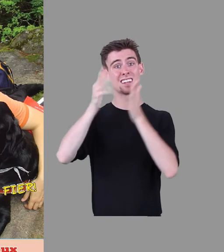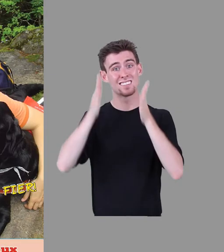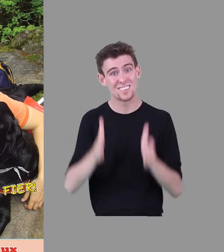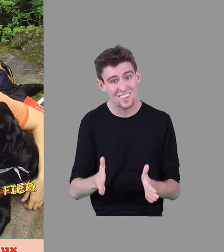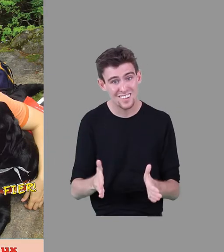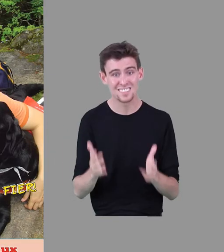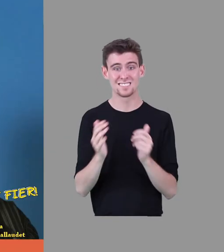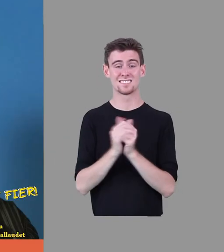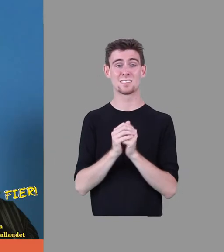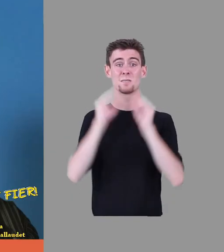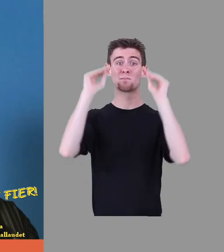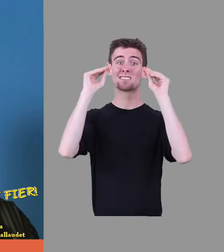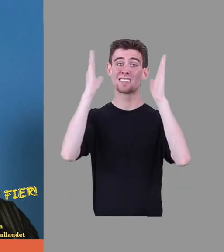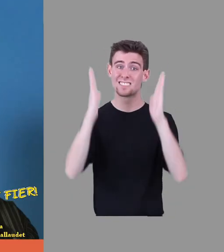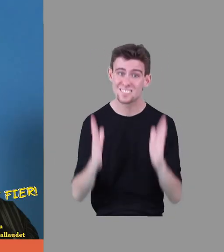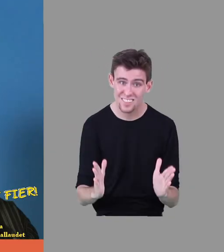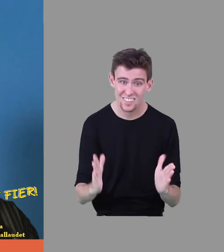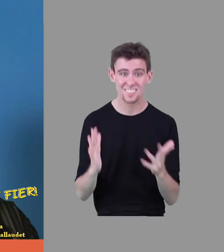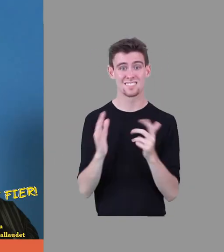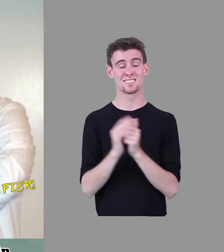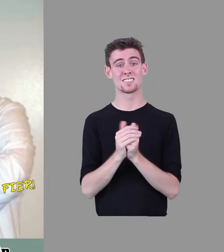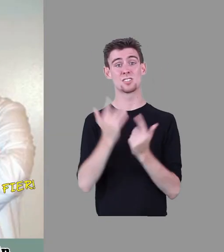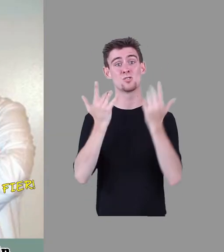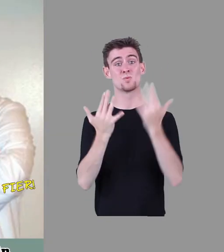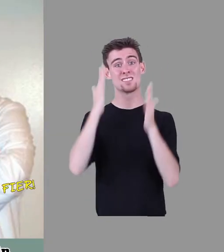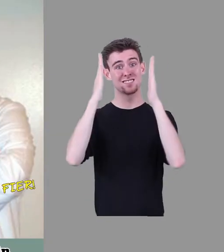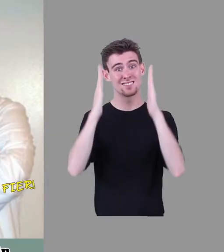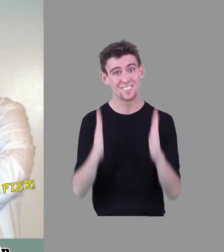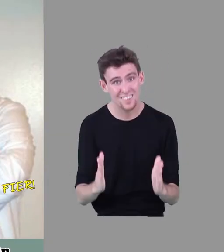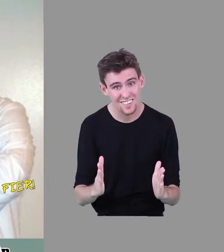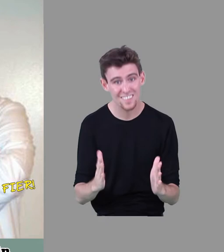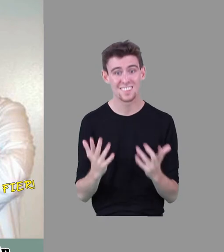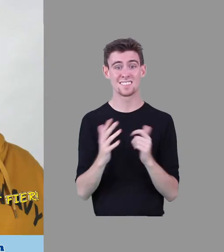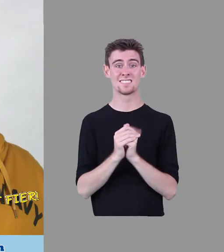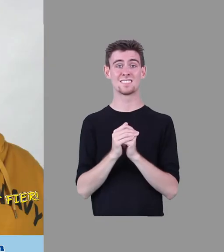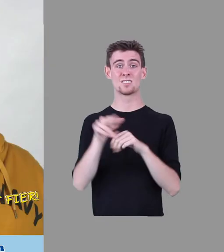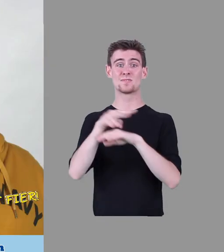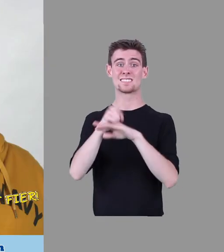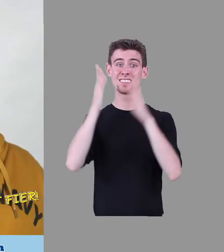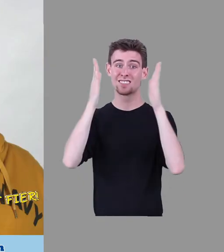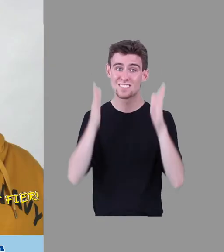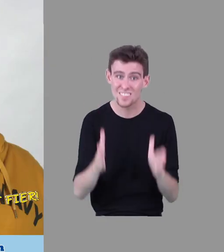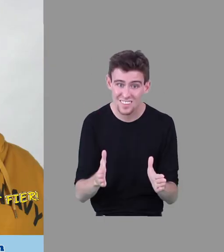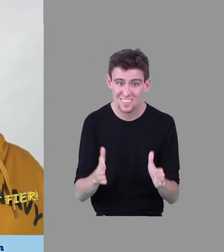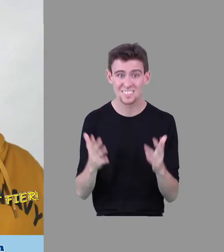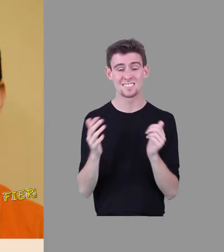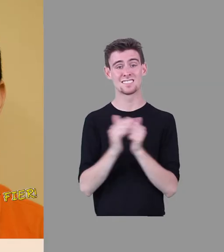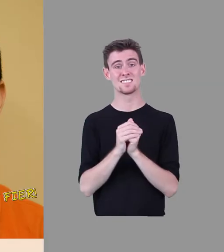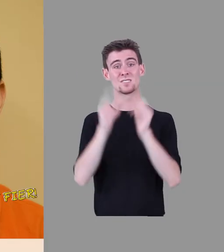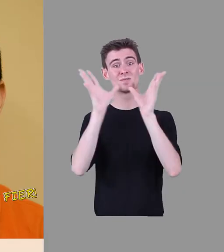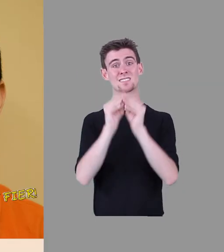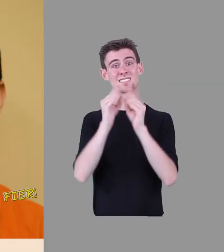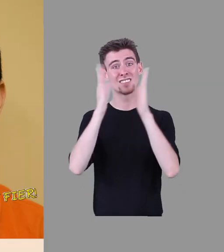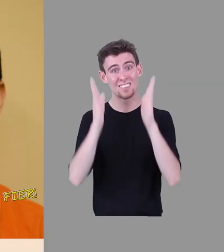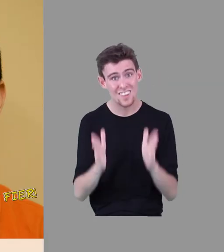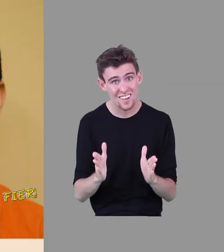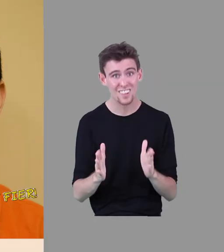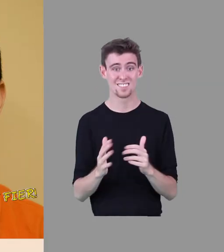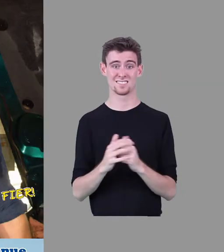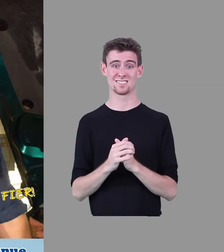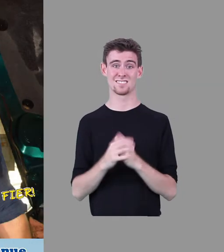écrivains, enseignants, cuisiniers, éducateurs,